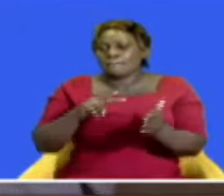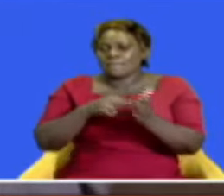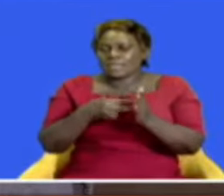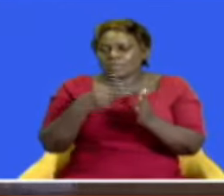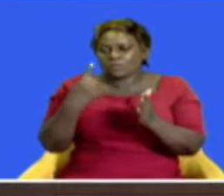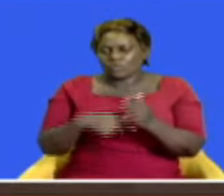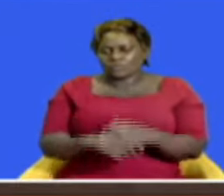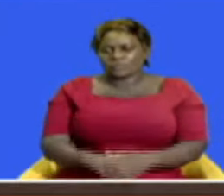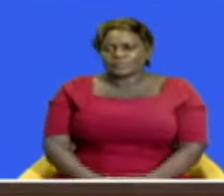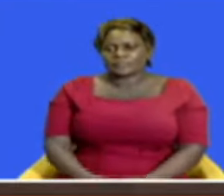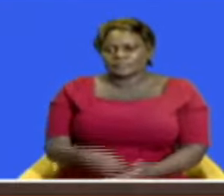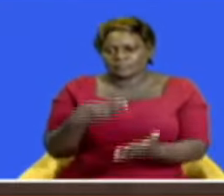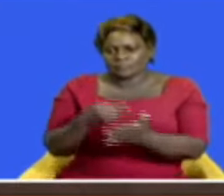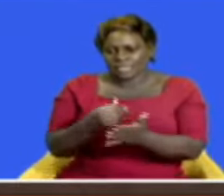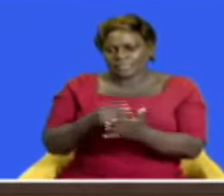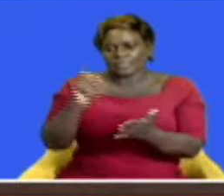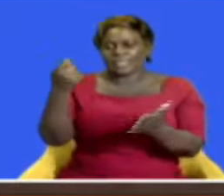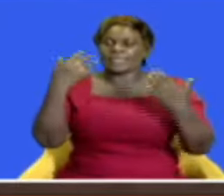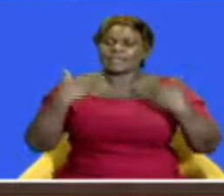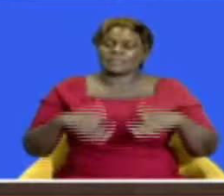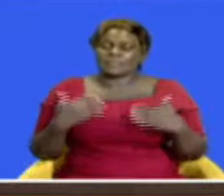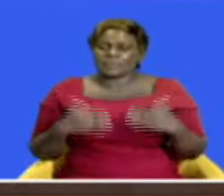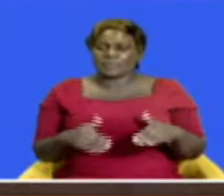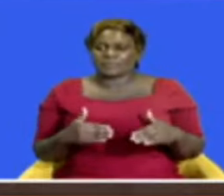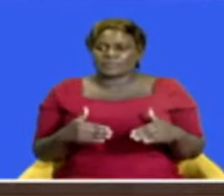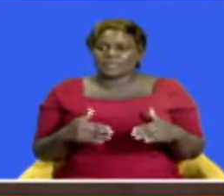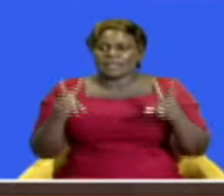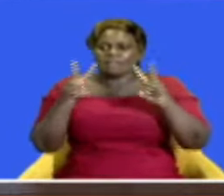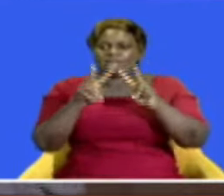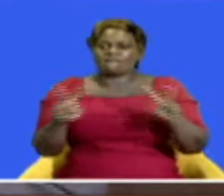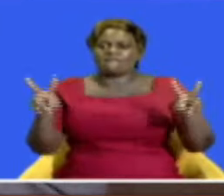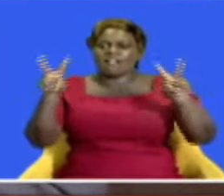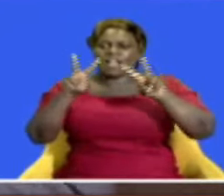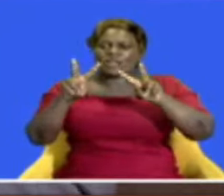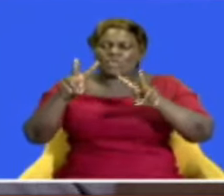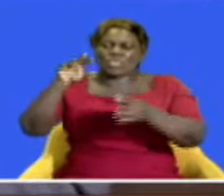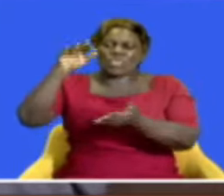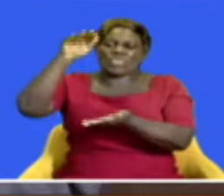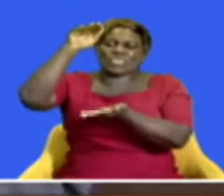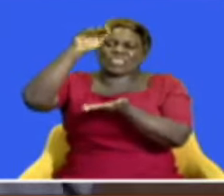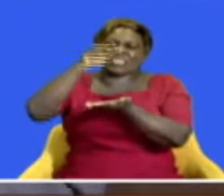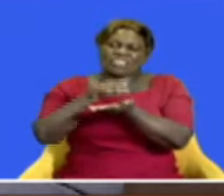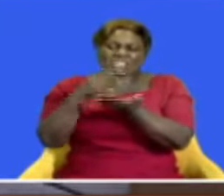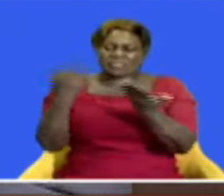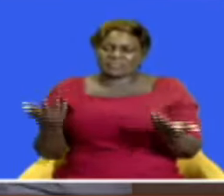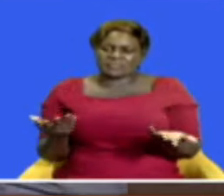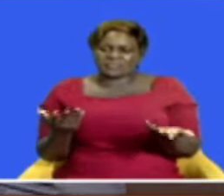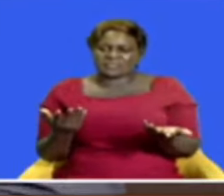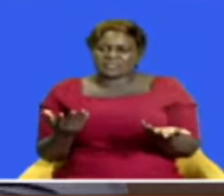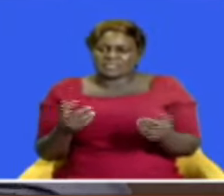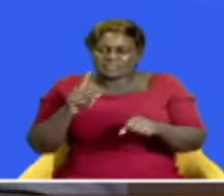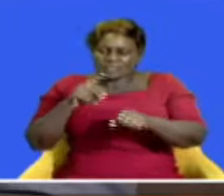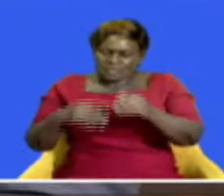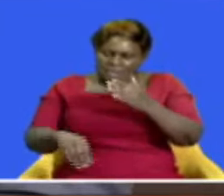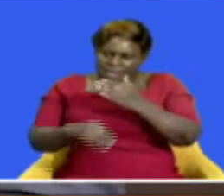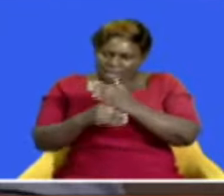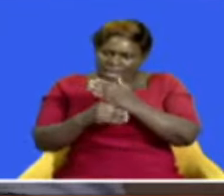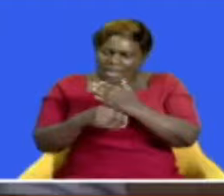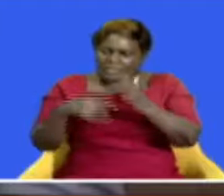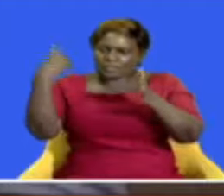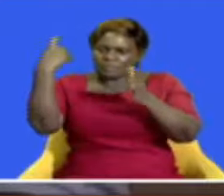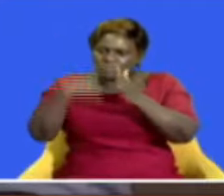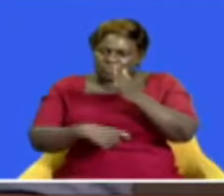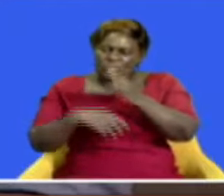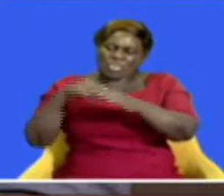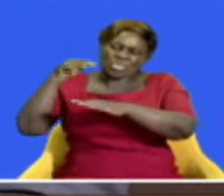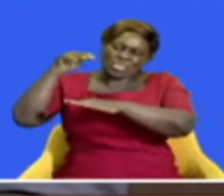kwamba pesa za Wakenya dhamana yake imeshuka. Kwa hivyo ukiongezea huu ushuru